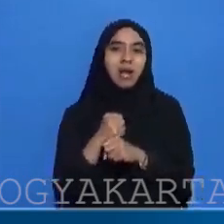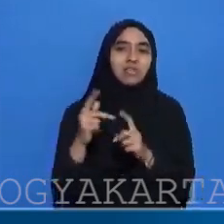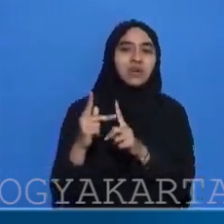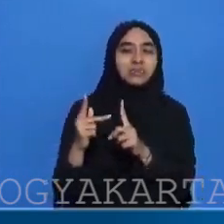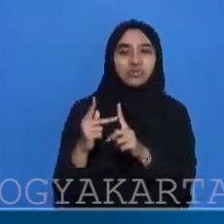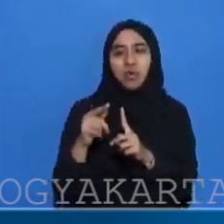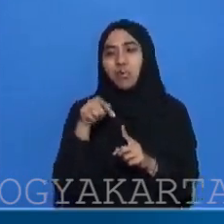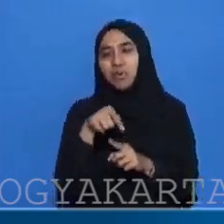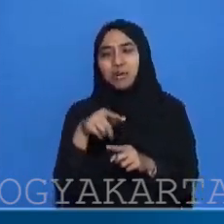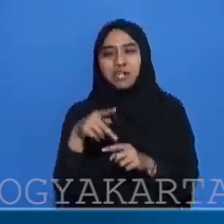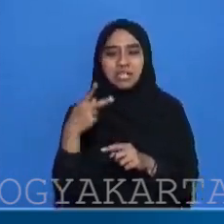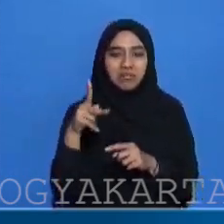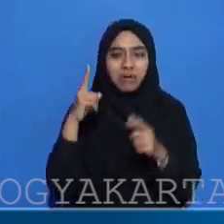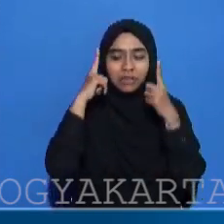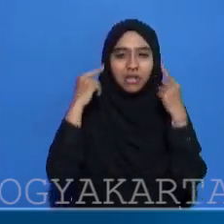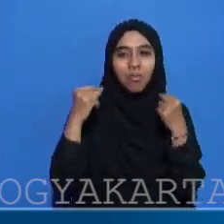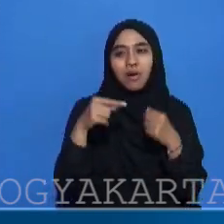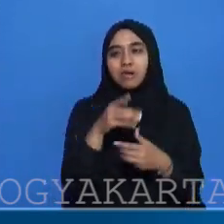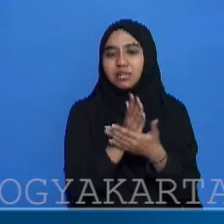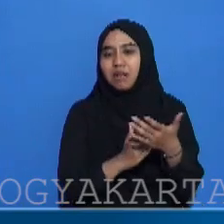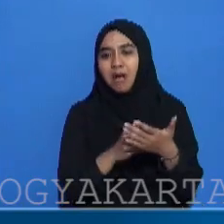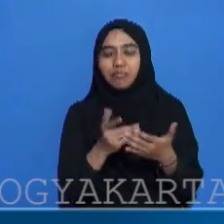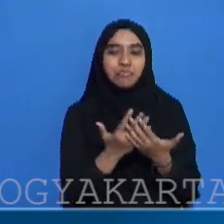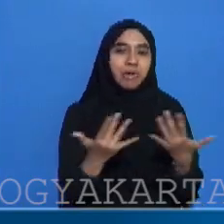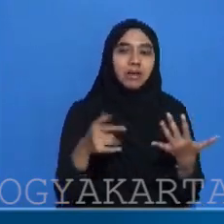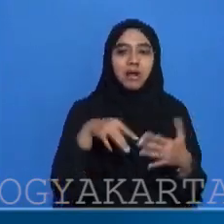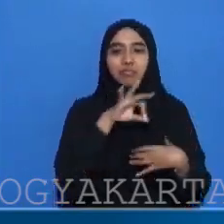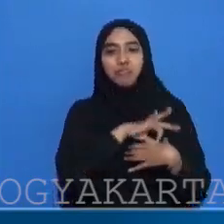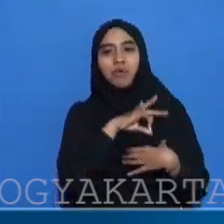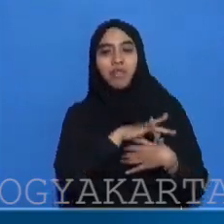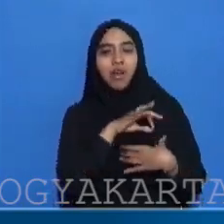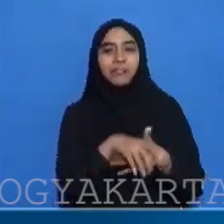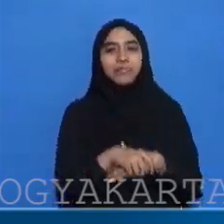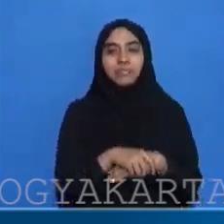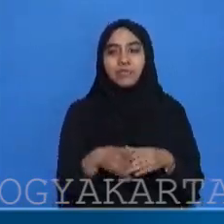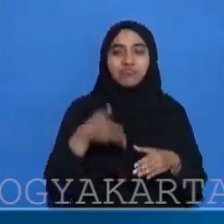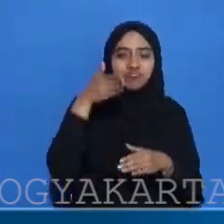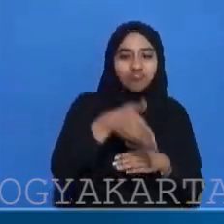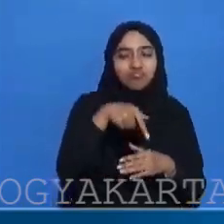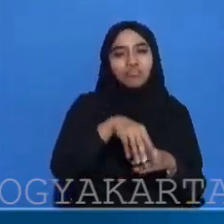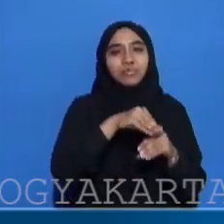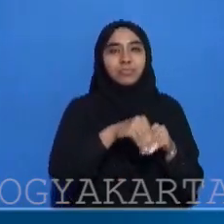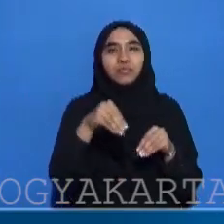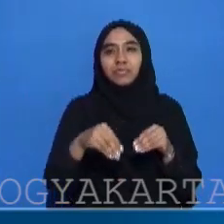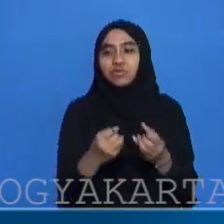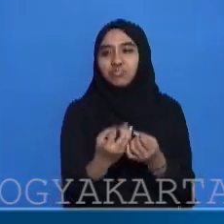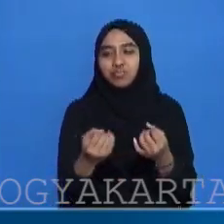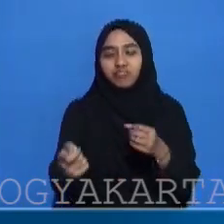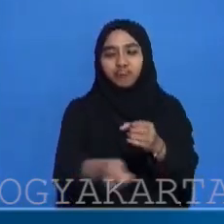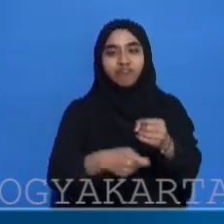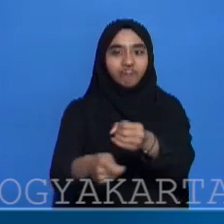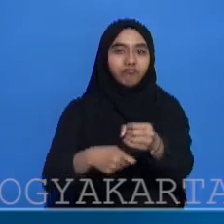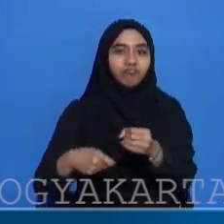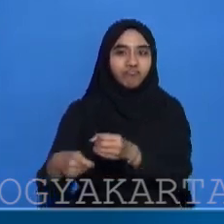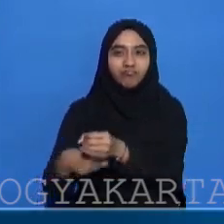Tengah banyak warga yang memanfaatkannya menuju kebun untuk merumput maupun mengambil hasil kebun mendorong